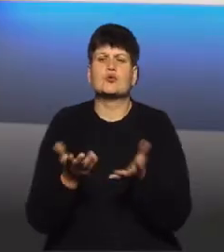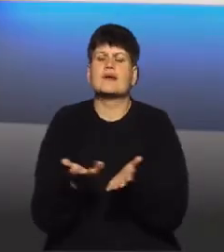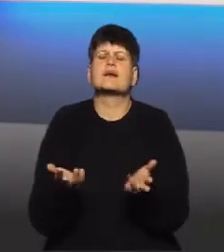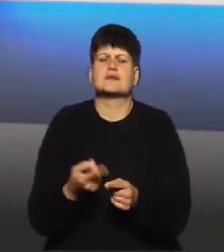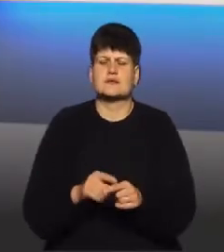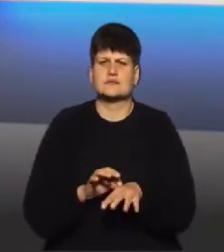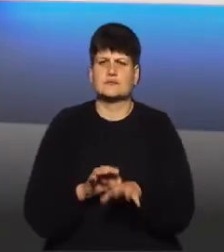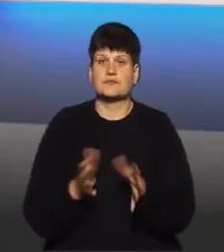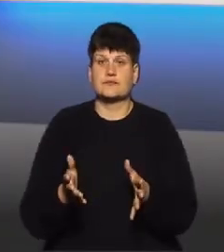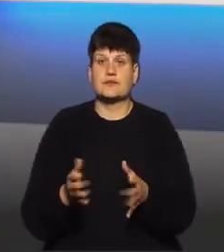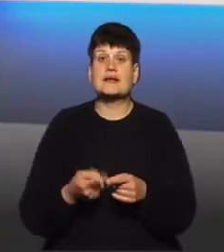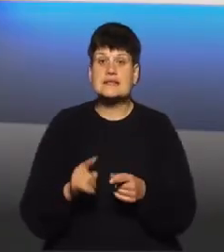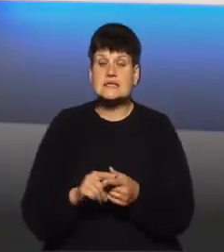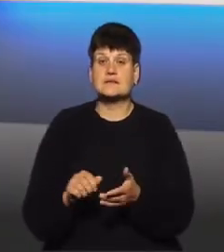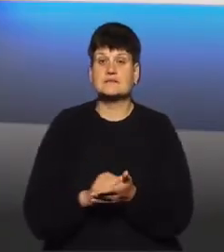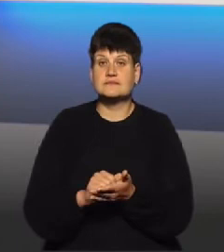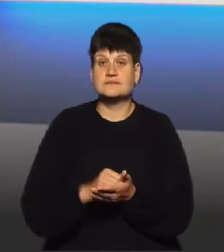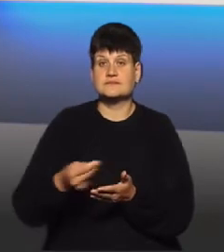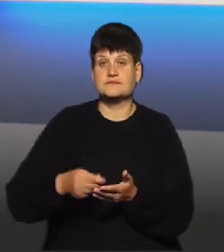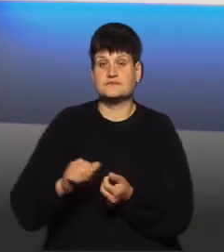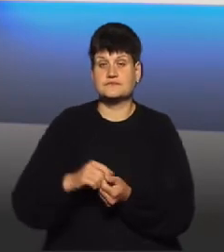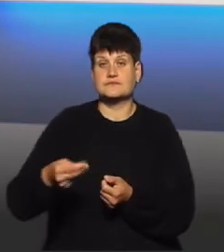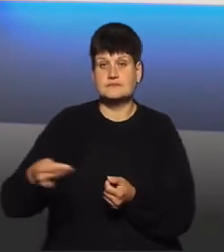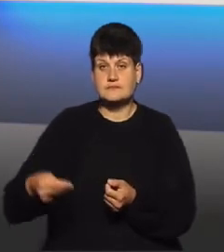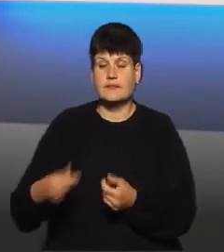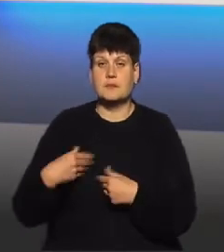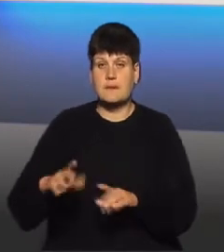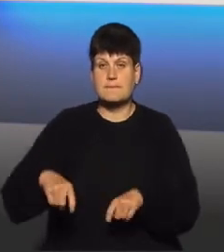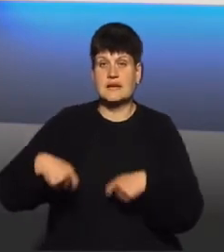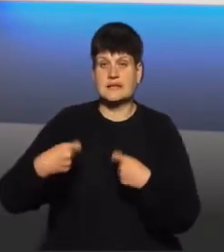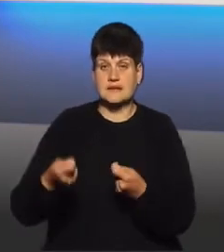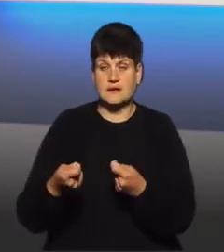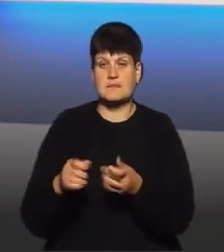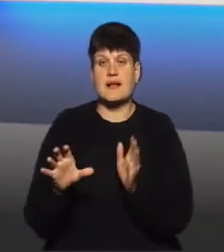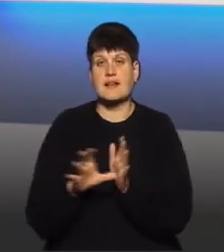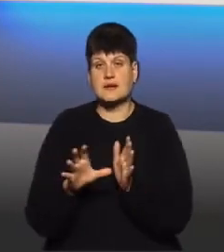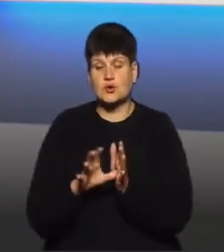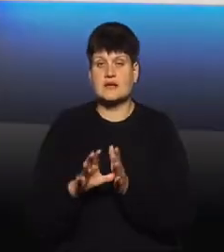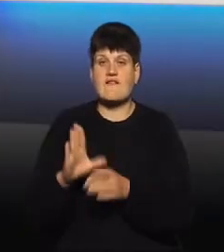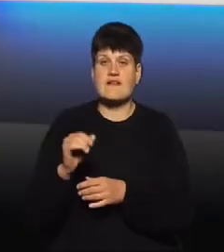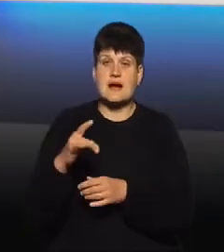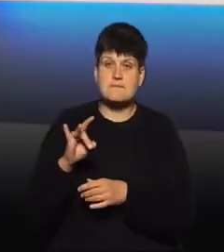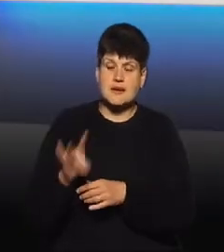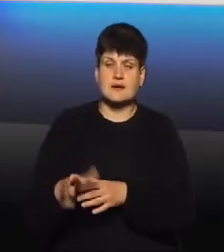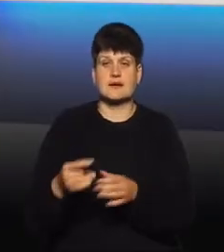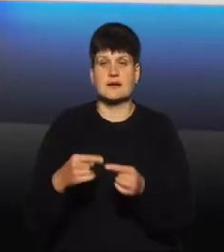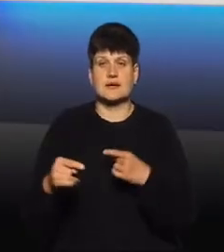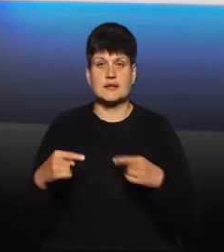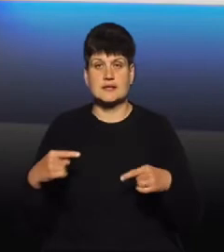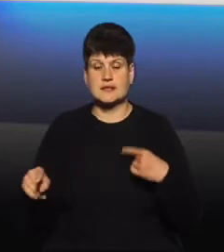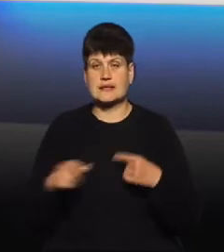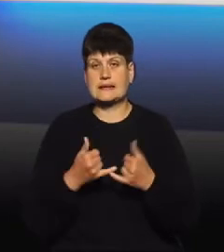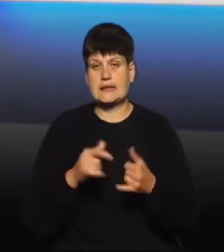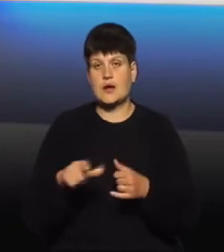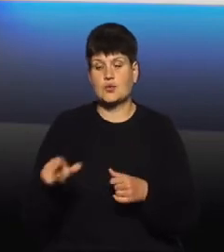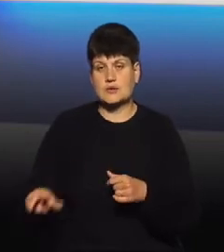власне, паперові підписи. Ми їх передаємо, пересилаємо і електронками, і на Viber, і всіма доступними для людей способами.